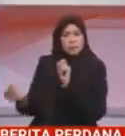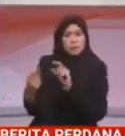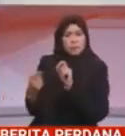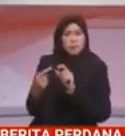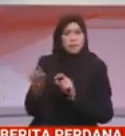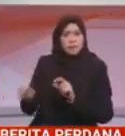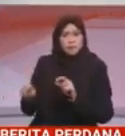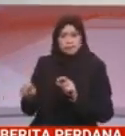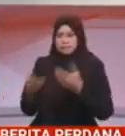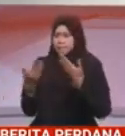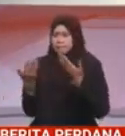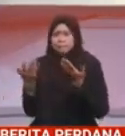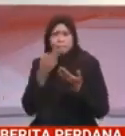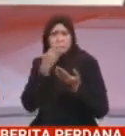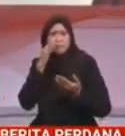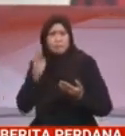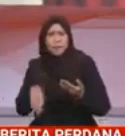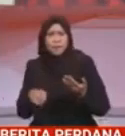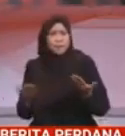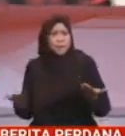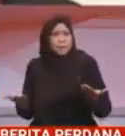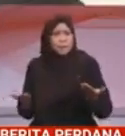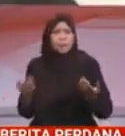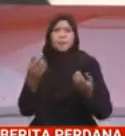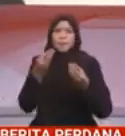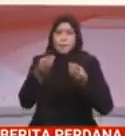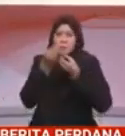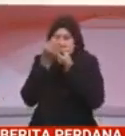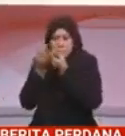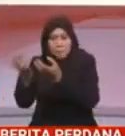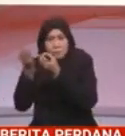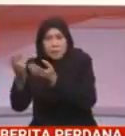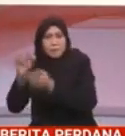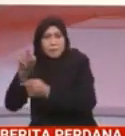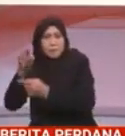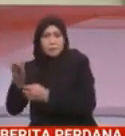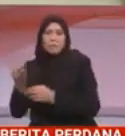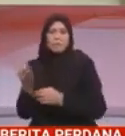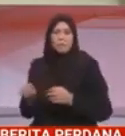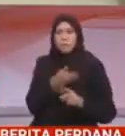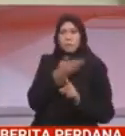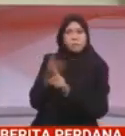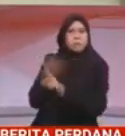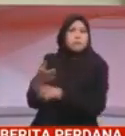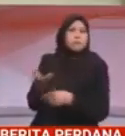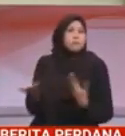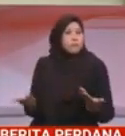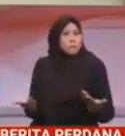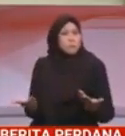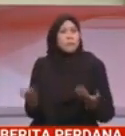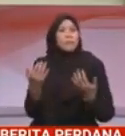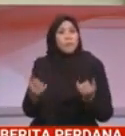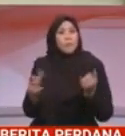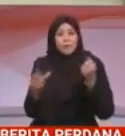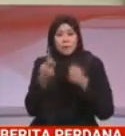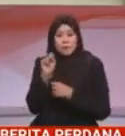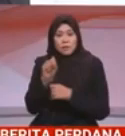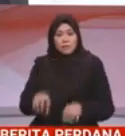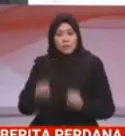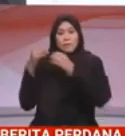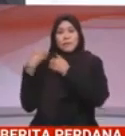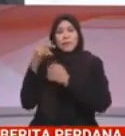menjodohkan kelakuan tidak wajar tertuduh terhadap pemberi maklumat berkenaan kiss dikendalikan timbalan pendakwa Raya